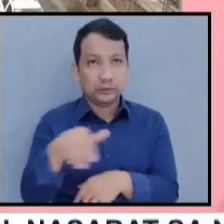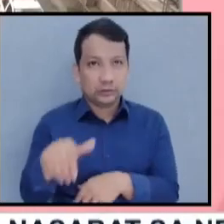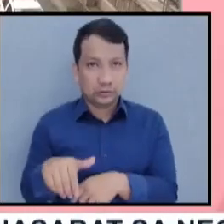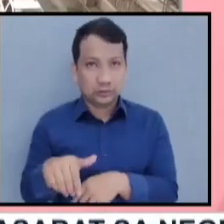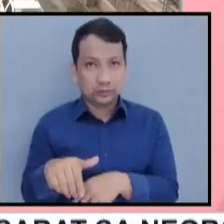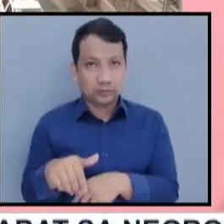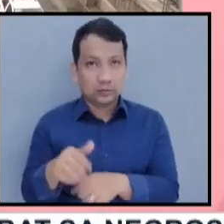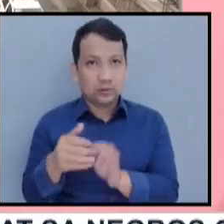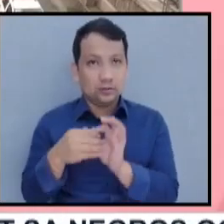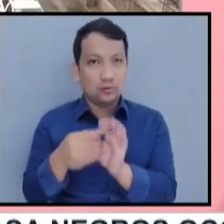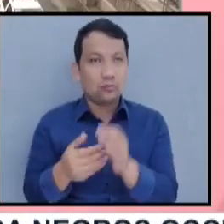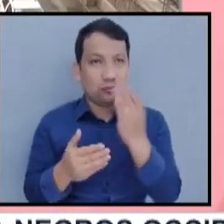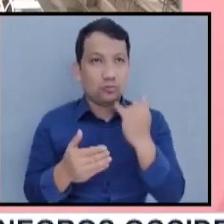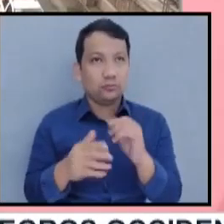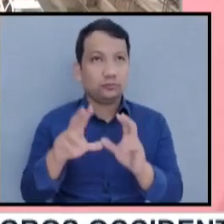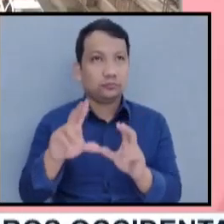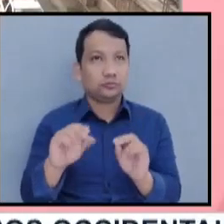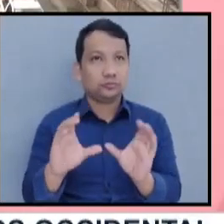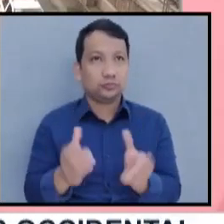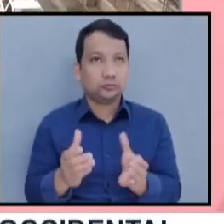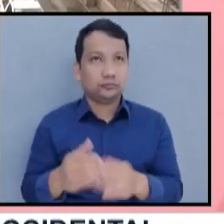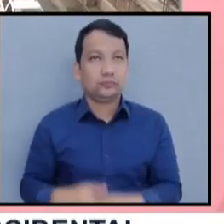nananatiling suspendido ang klase.